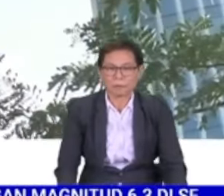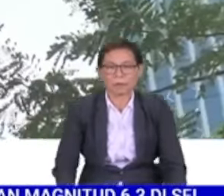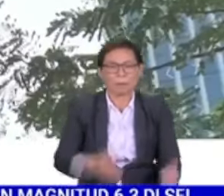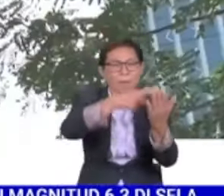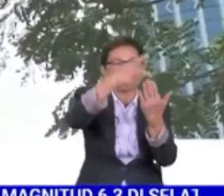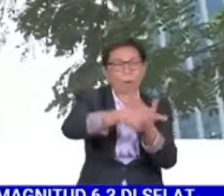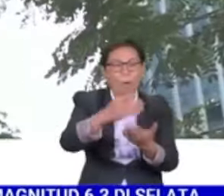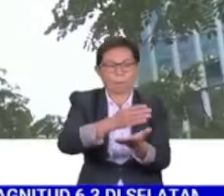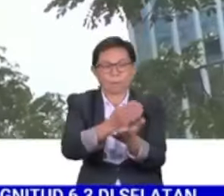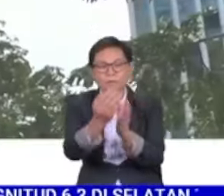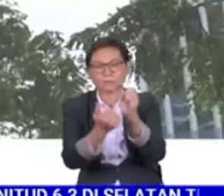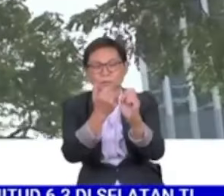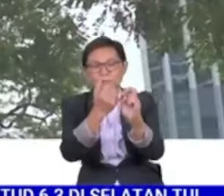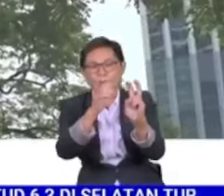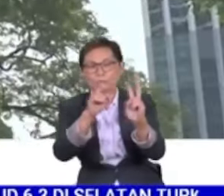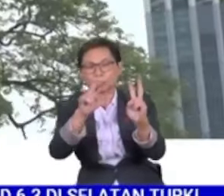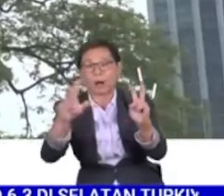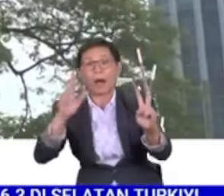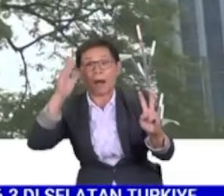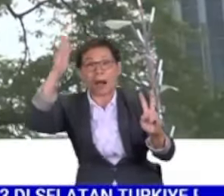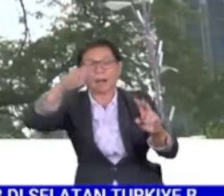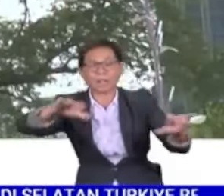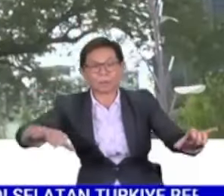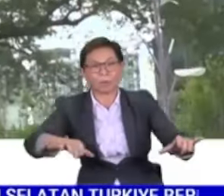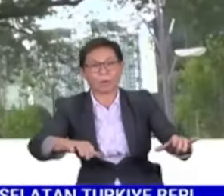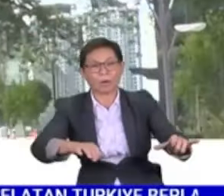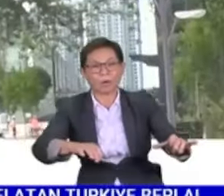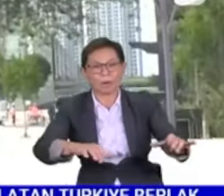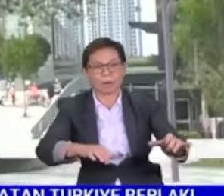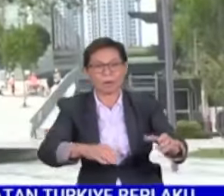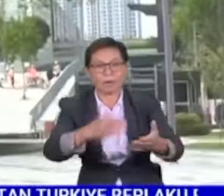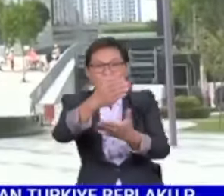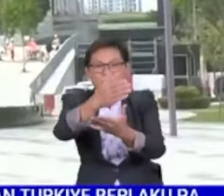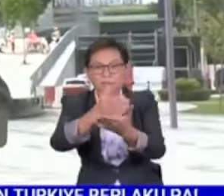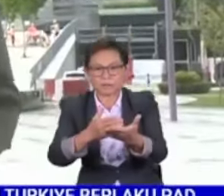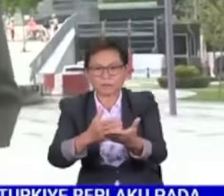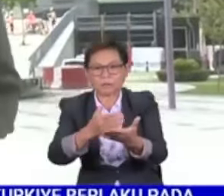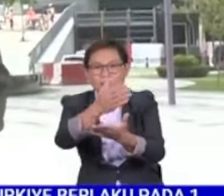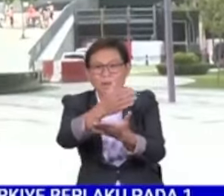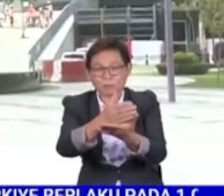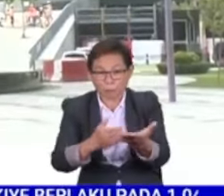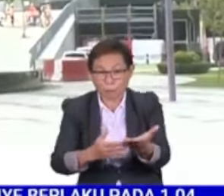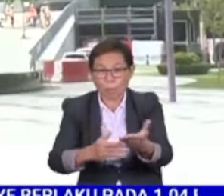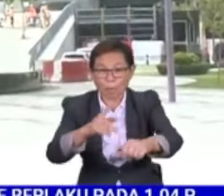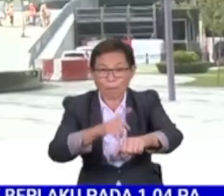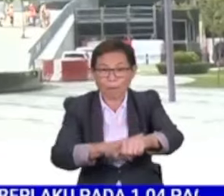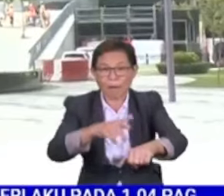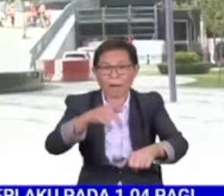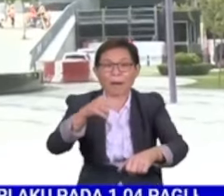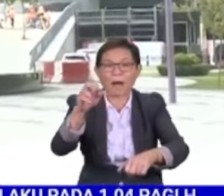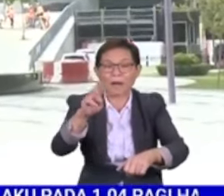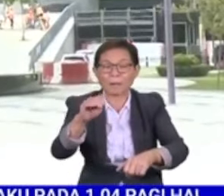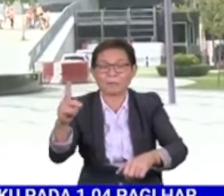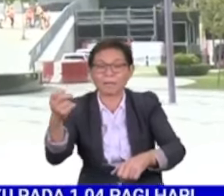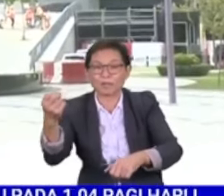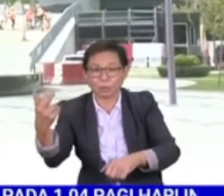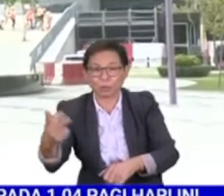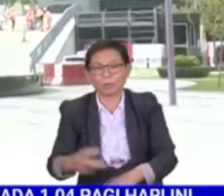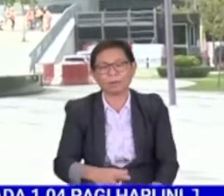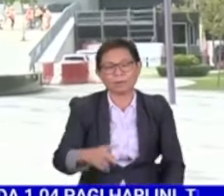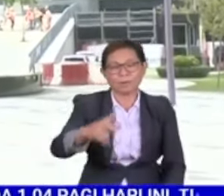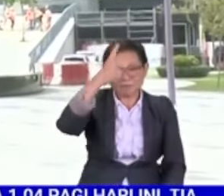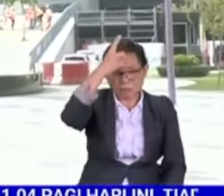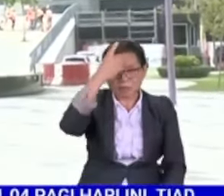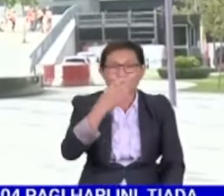Inisiatif Belanjawan 2023 bakal dilaksana dalam tempoh kajian perpenggal rancangan Malaysia ke-12. Kerajaan Perpaduan Pimpinan Datuk Seri